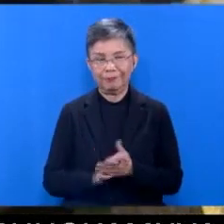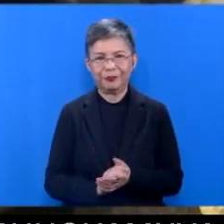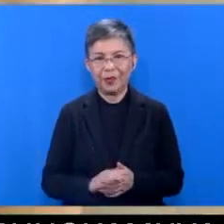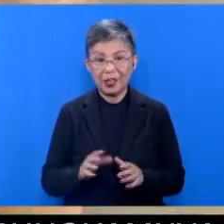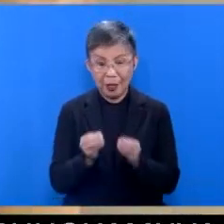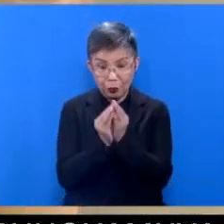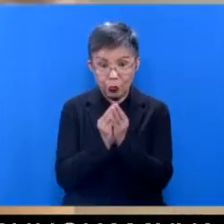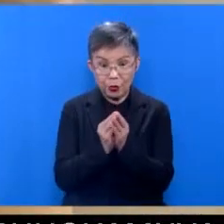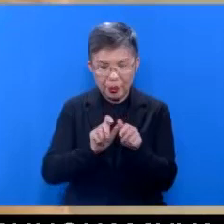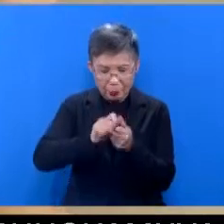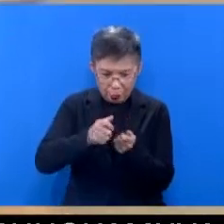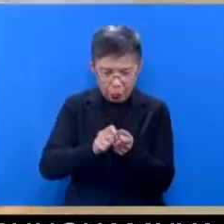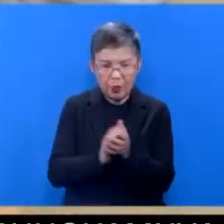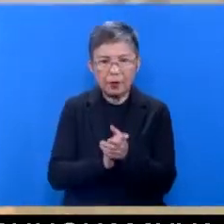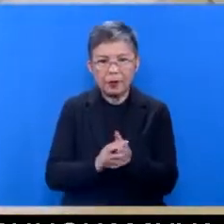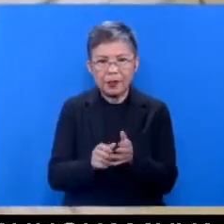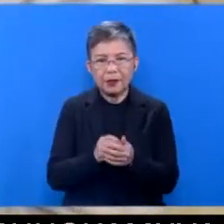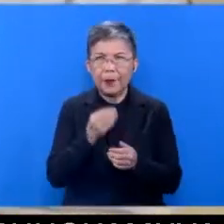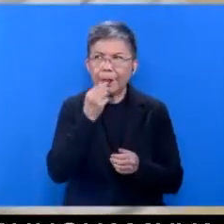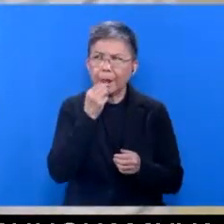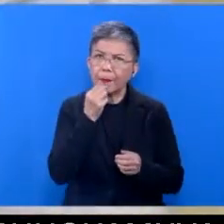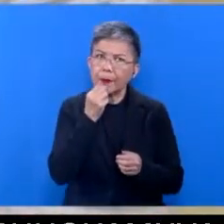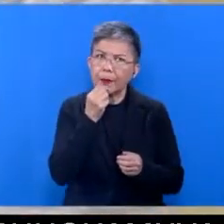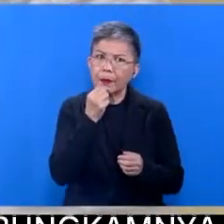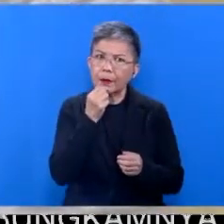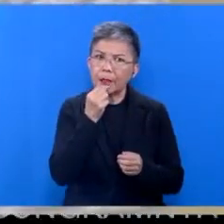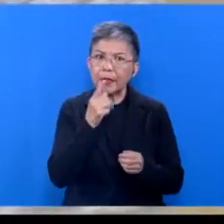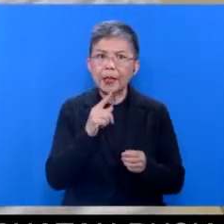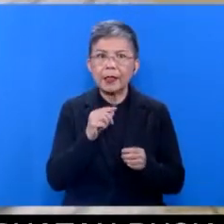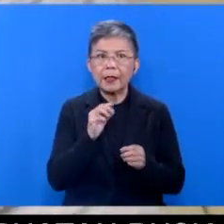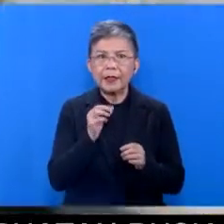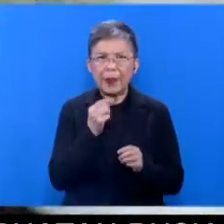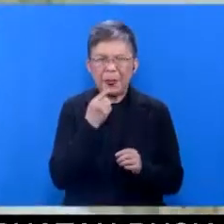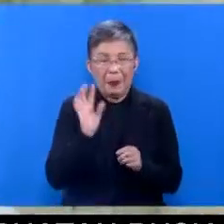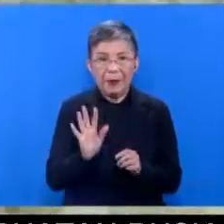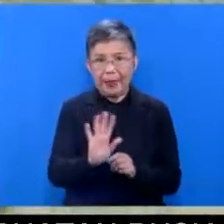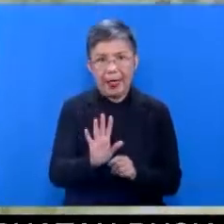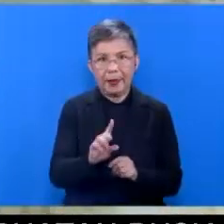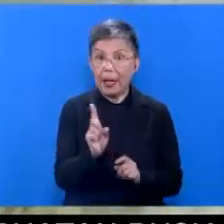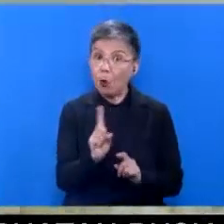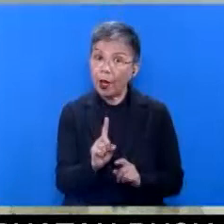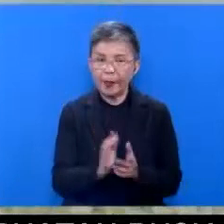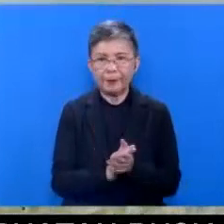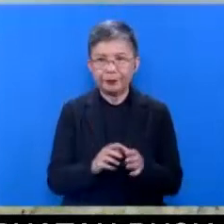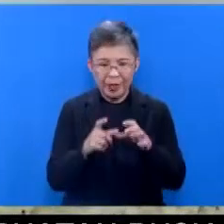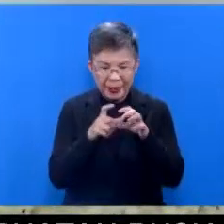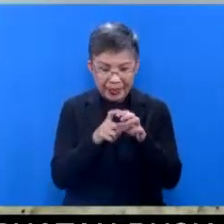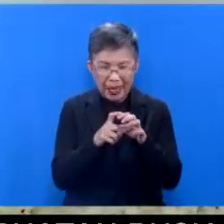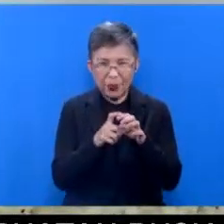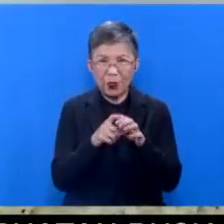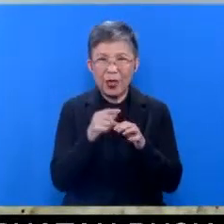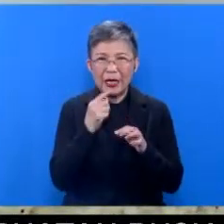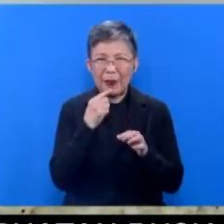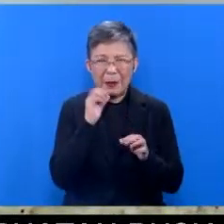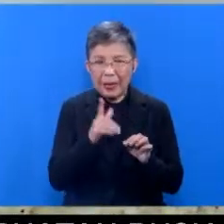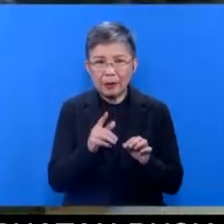Setiap pucung yang dikupas terlebih dulu dicicipi dan dipastikan rasanya tidak pahit. Satu saja pucung atau